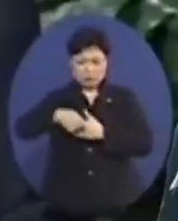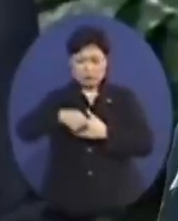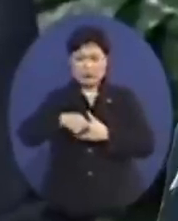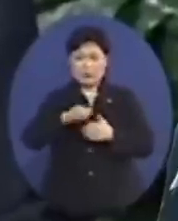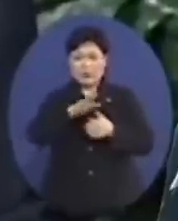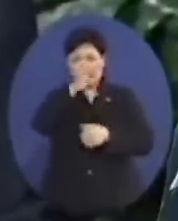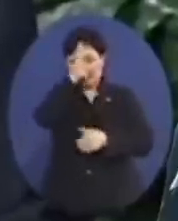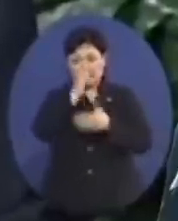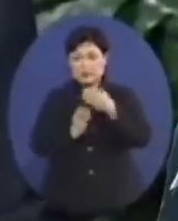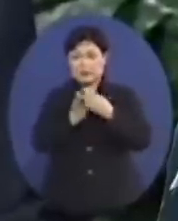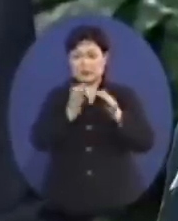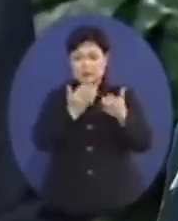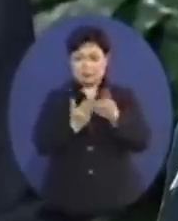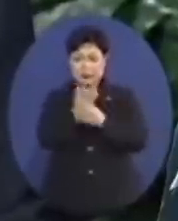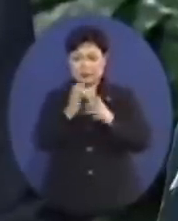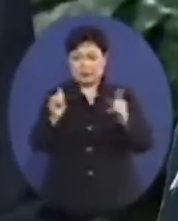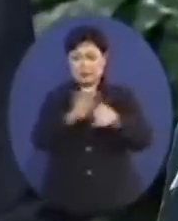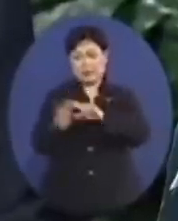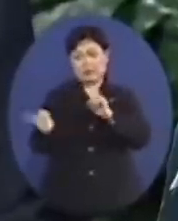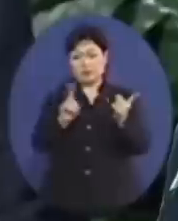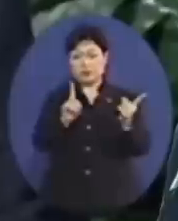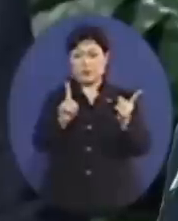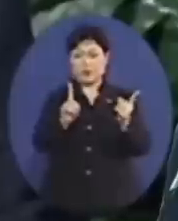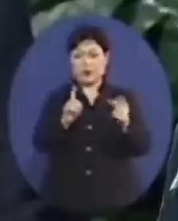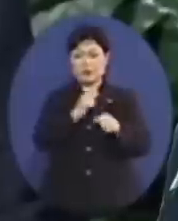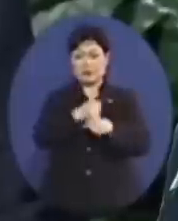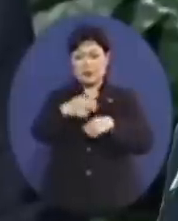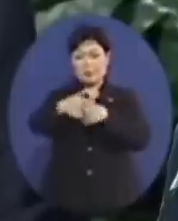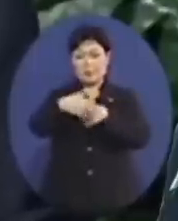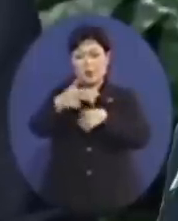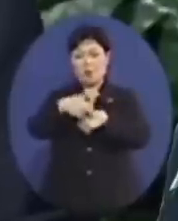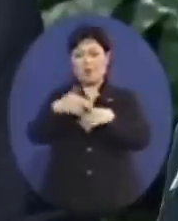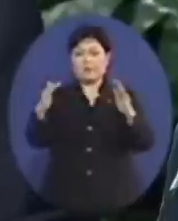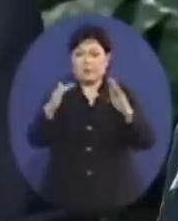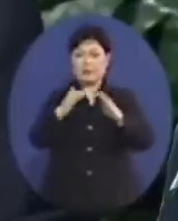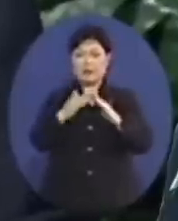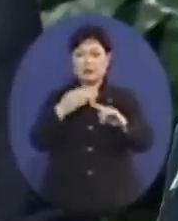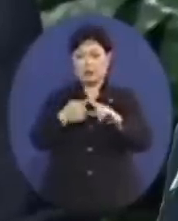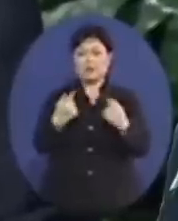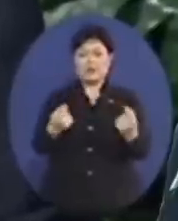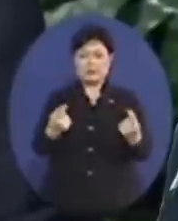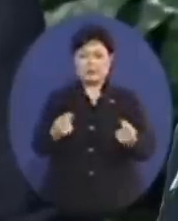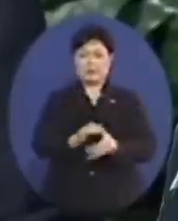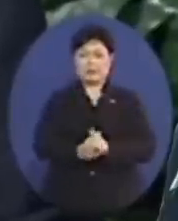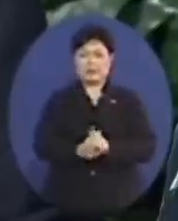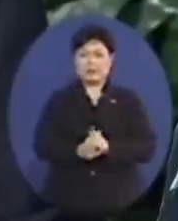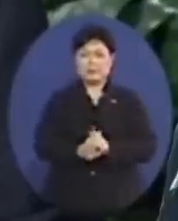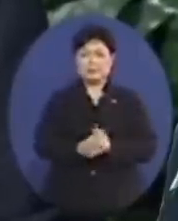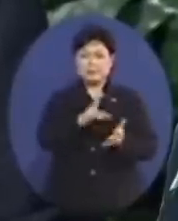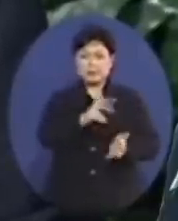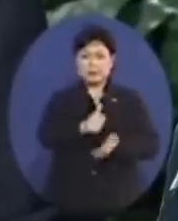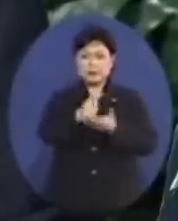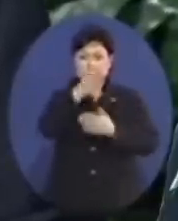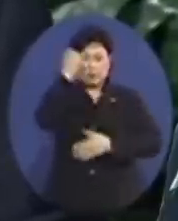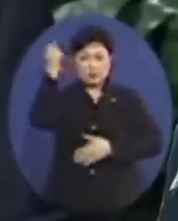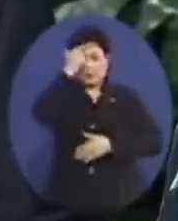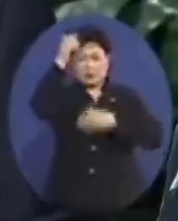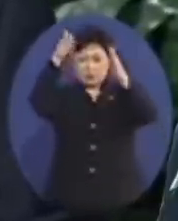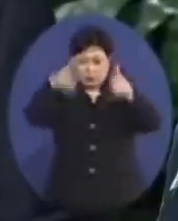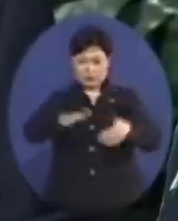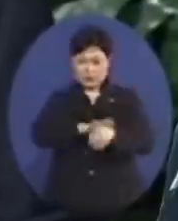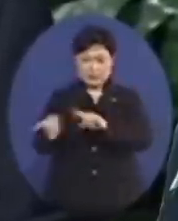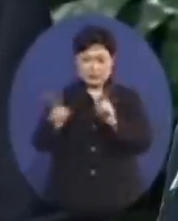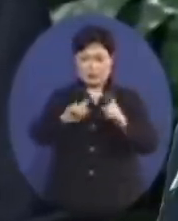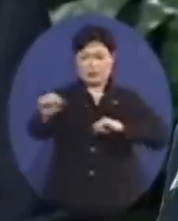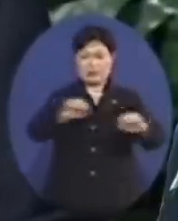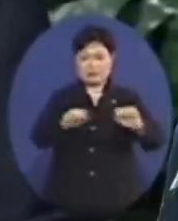치료하는 병원이 되어야 되는 것입니다. 주는 성령을 통해서 치료하는